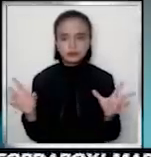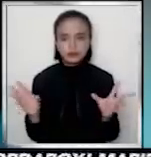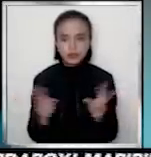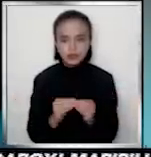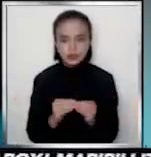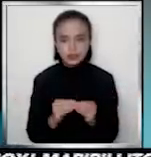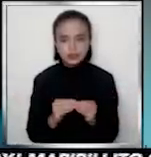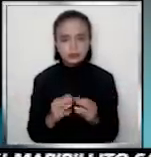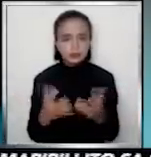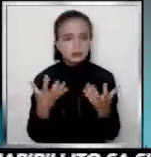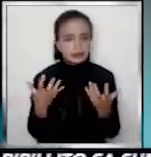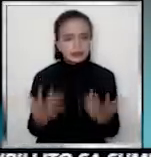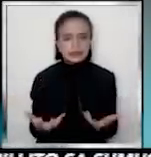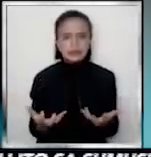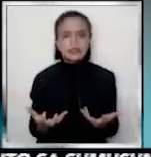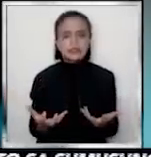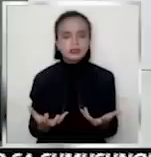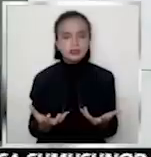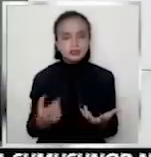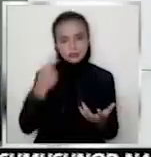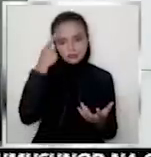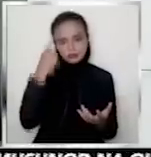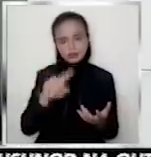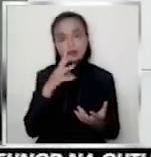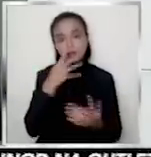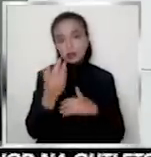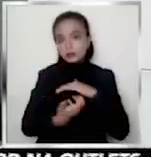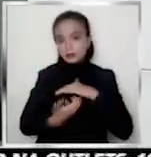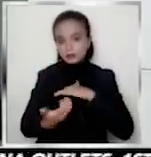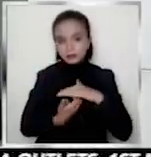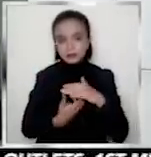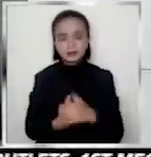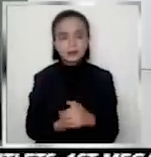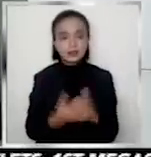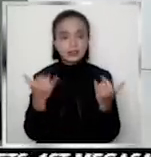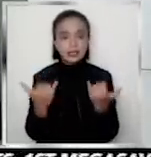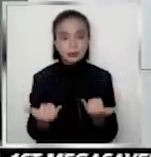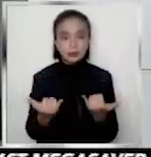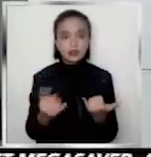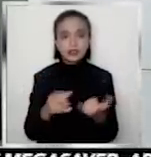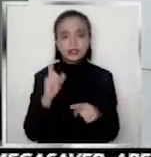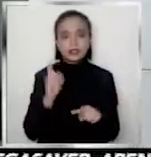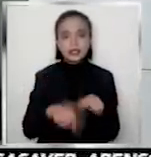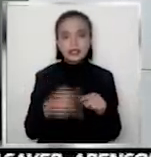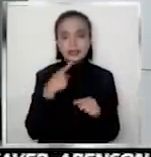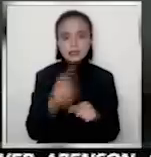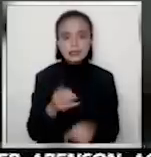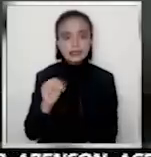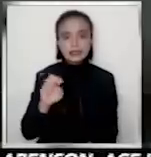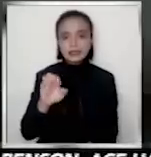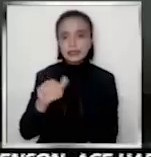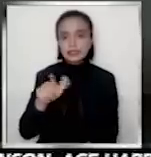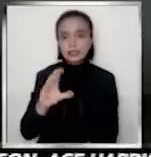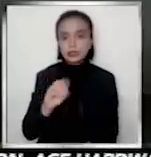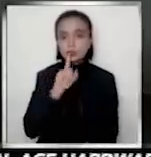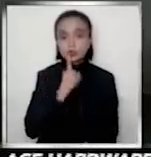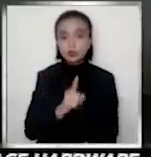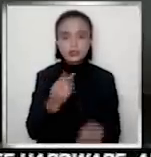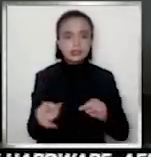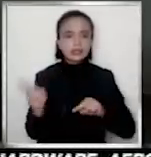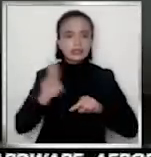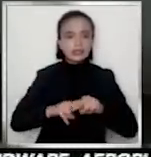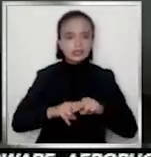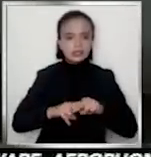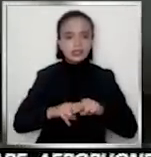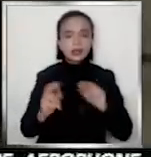mabigat para sa mga consumer. Sa ngayon, hindi pa raw masabi ng Meralco na siguradong increase na. Ang ibig sabihin niyan